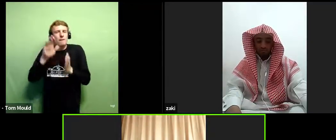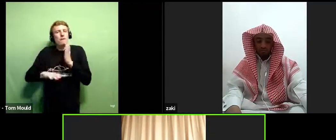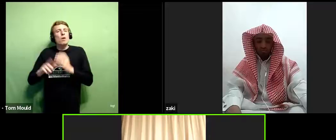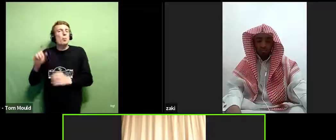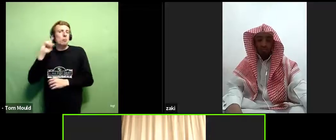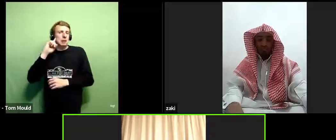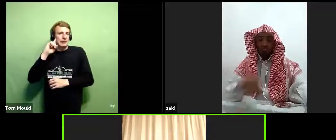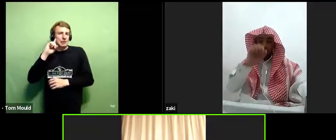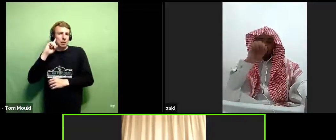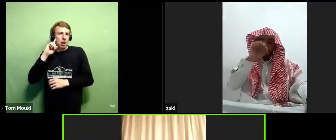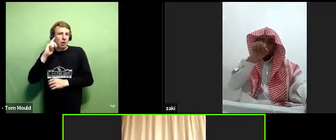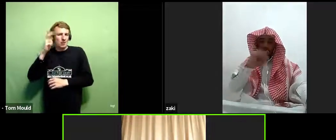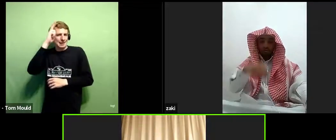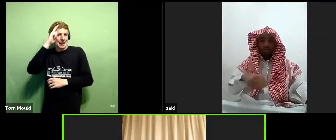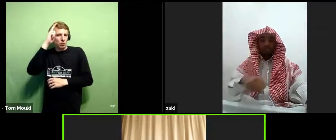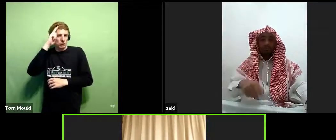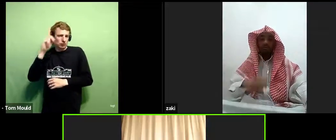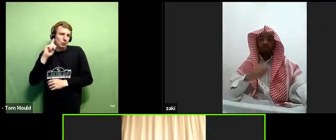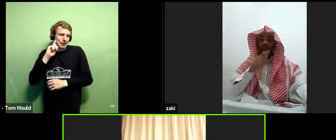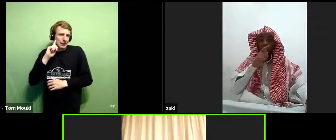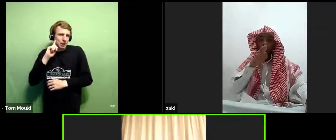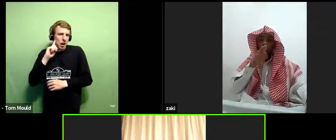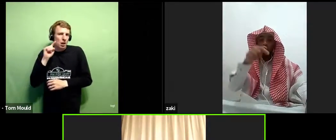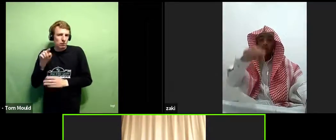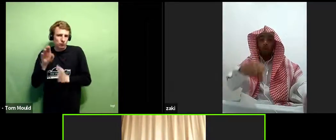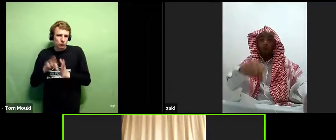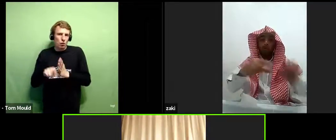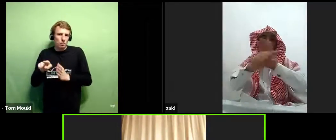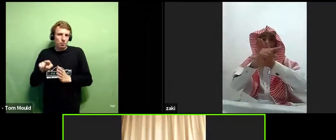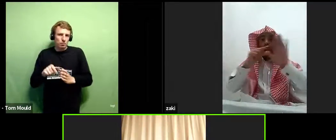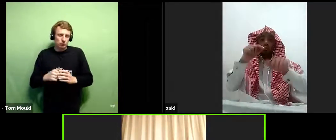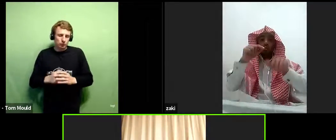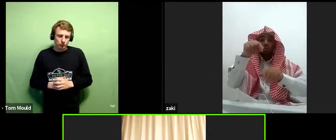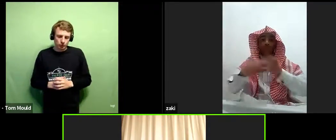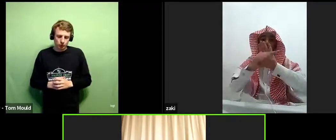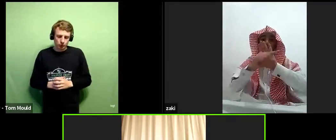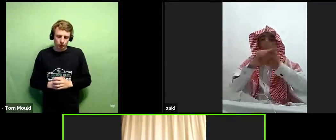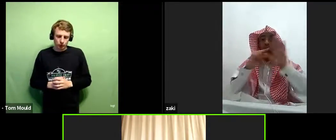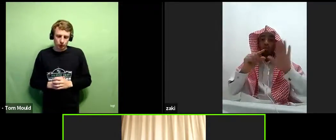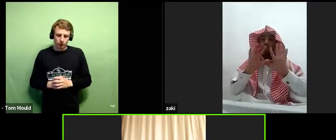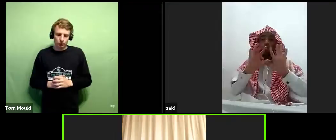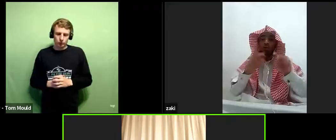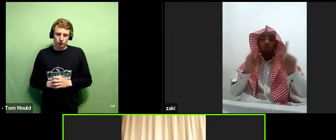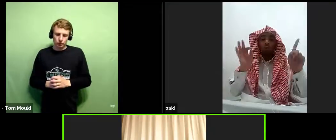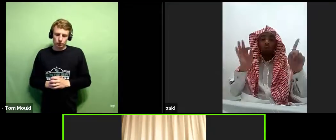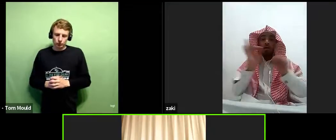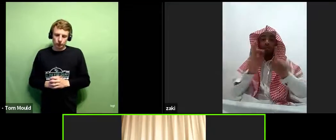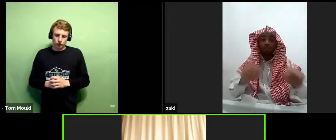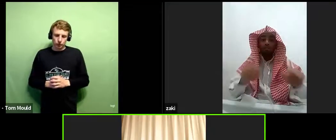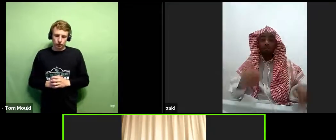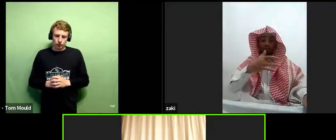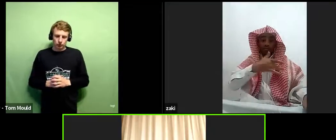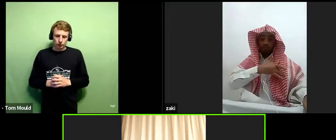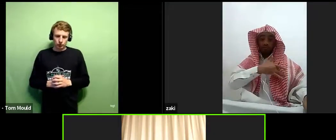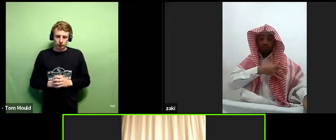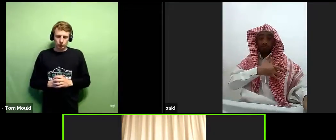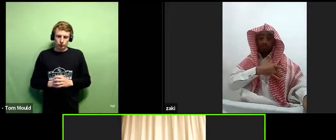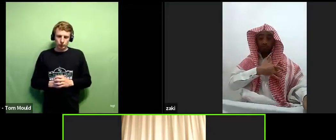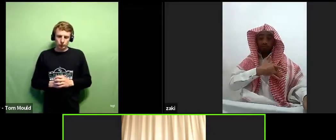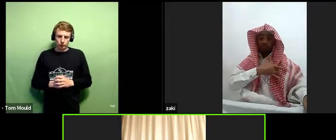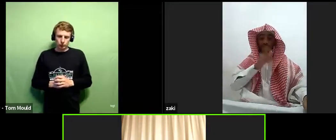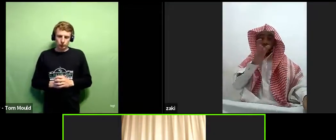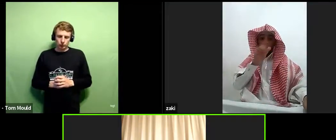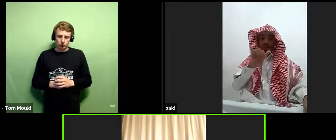نعم، وموضوع الليلة هو عن النية في الصيام،